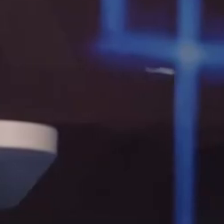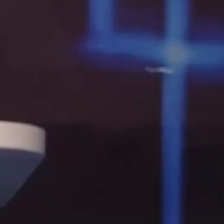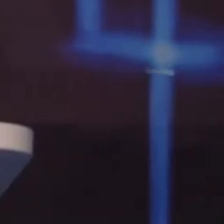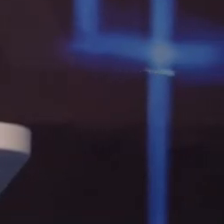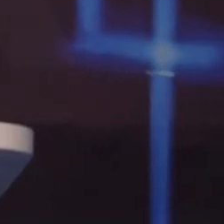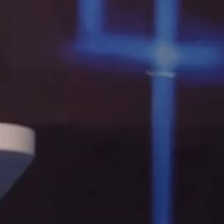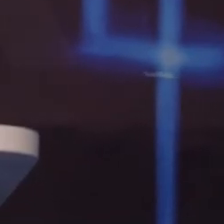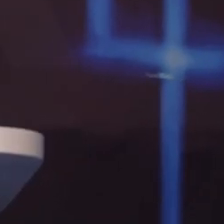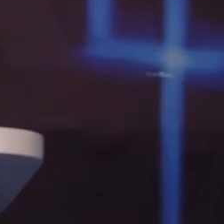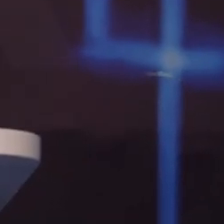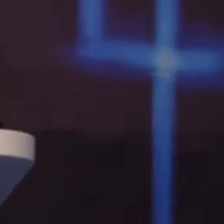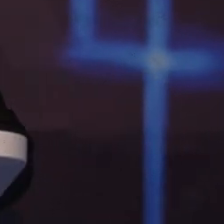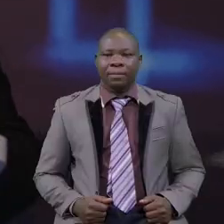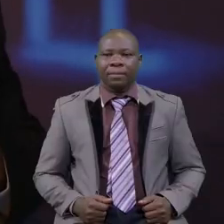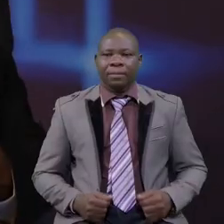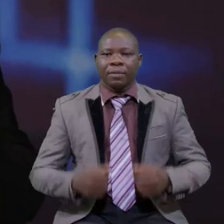Nous bénissons le Seigneur